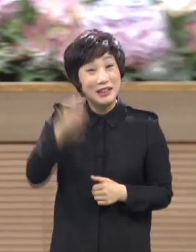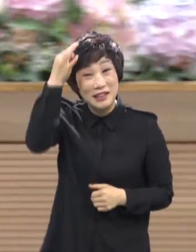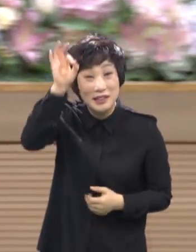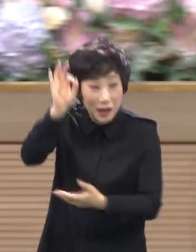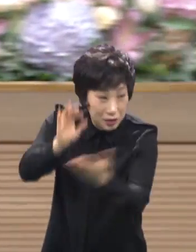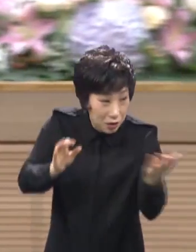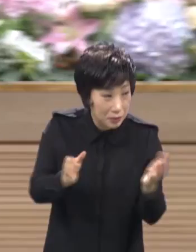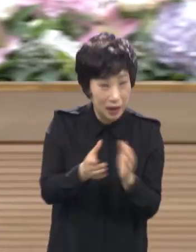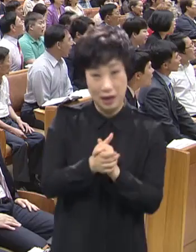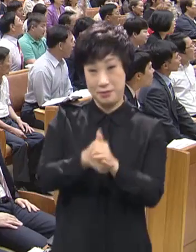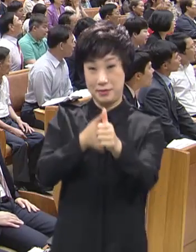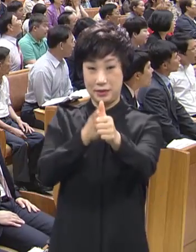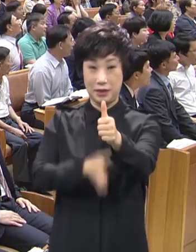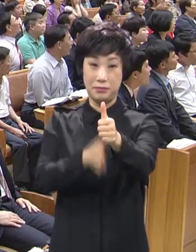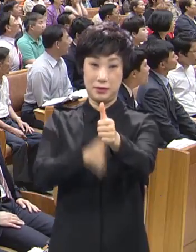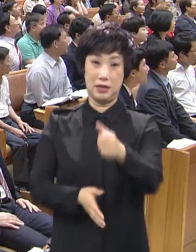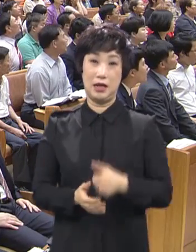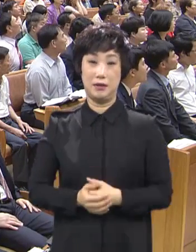인정하면 아멘합시다.